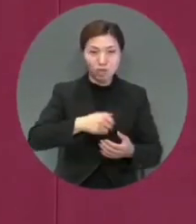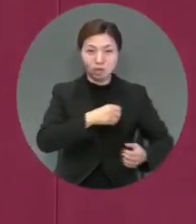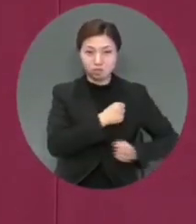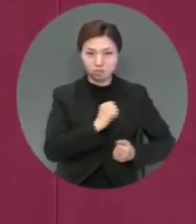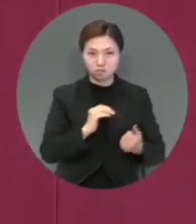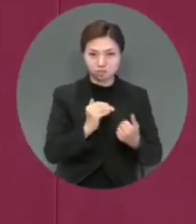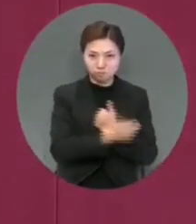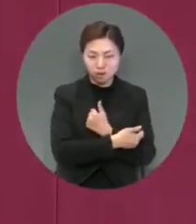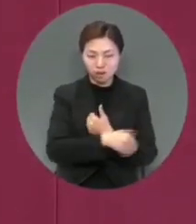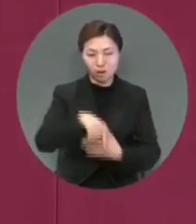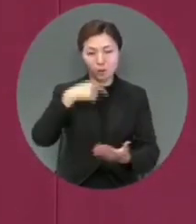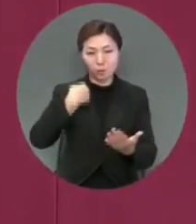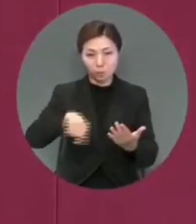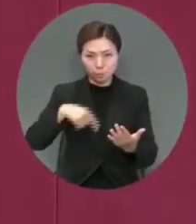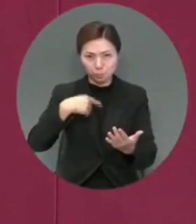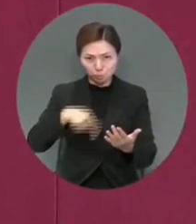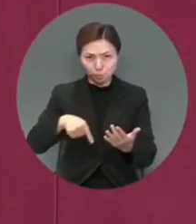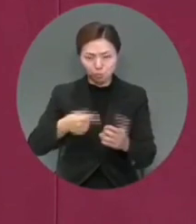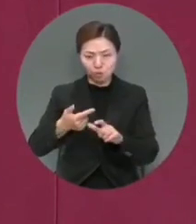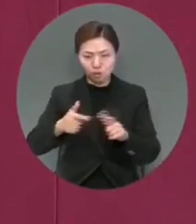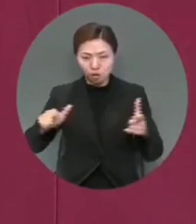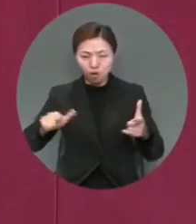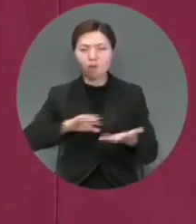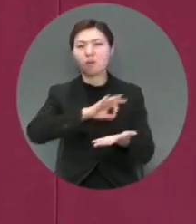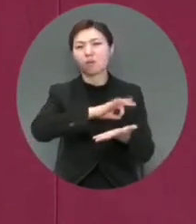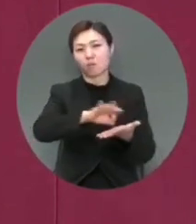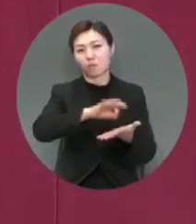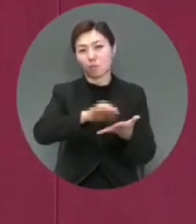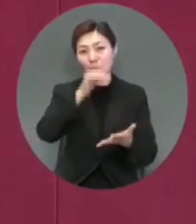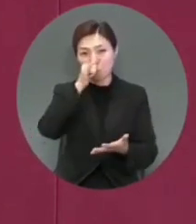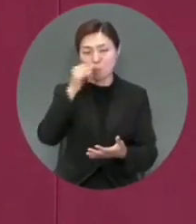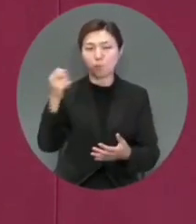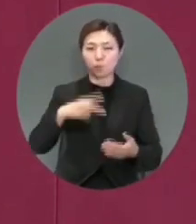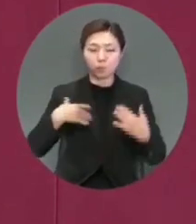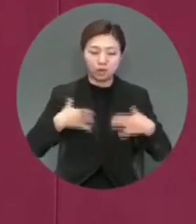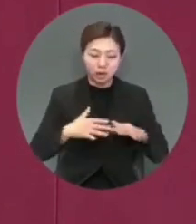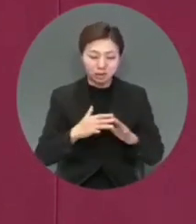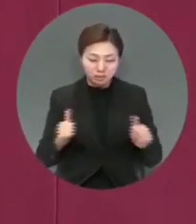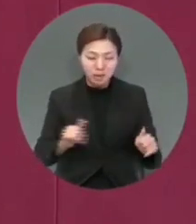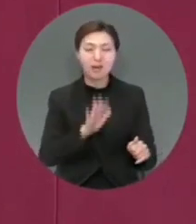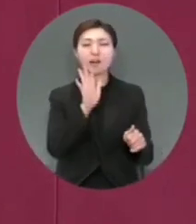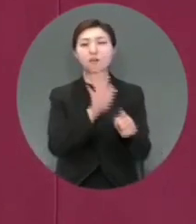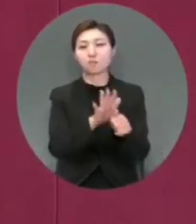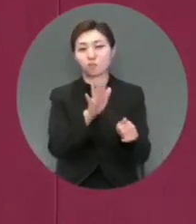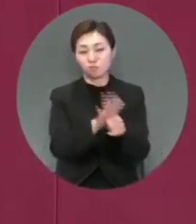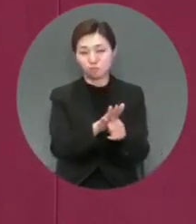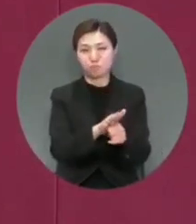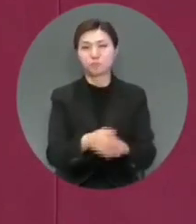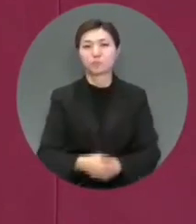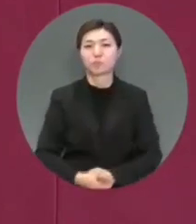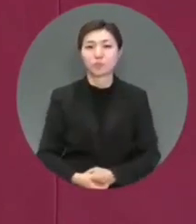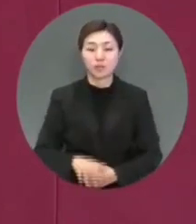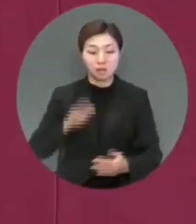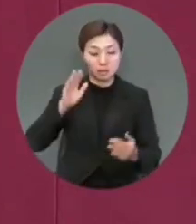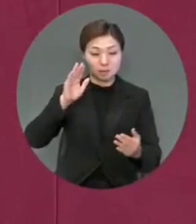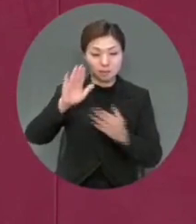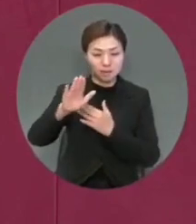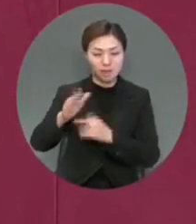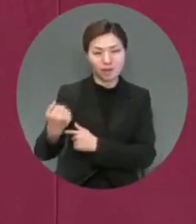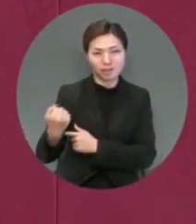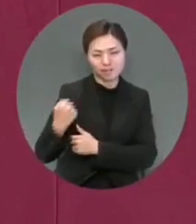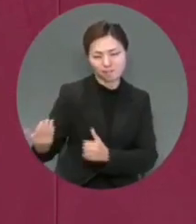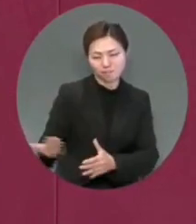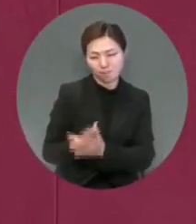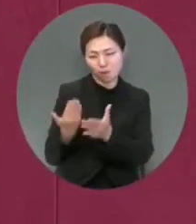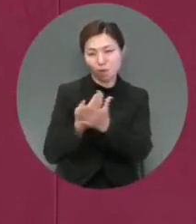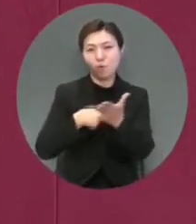국가 본질 기능의 강화와 약자 보호, 그리고 미래 성장 동력 확보에 더